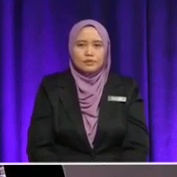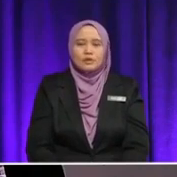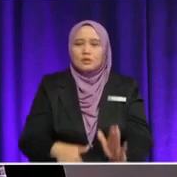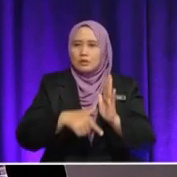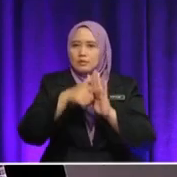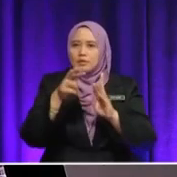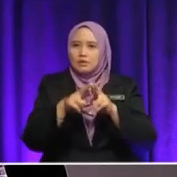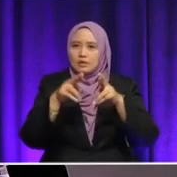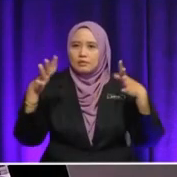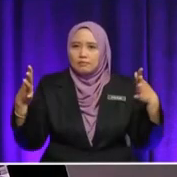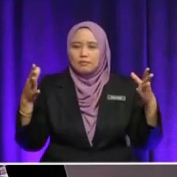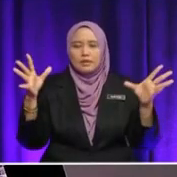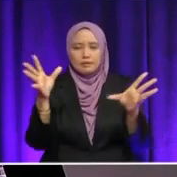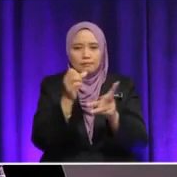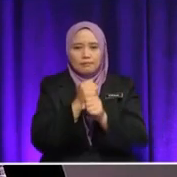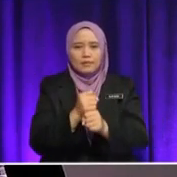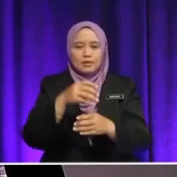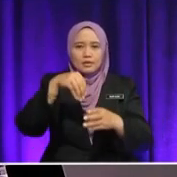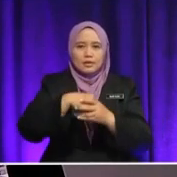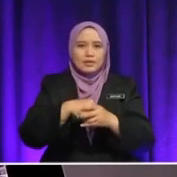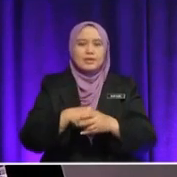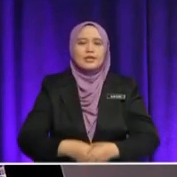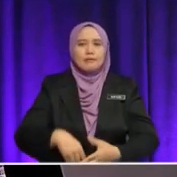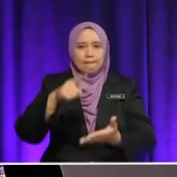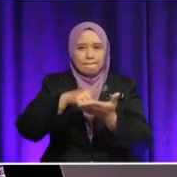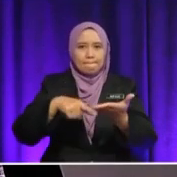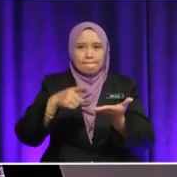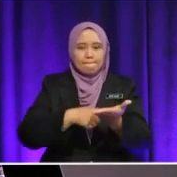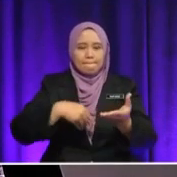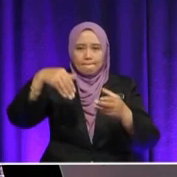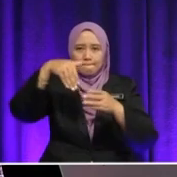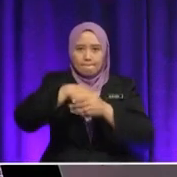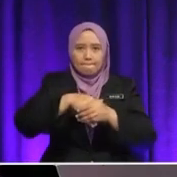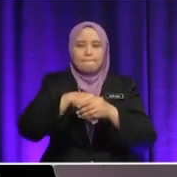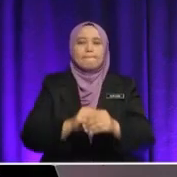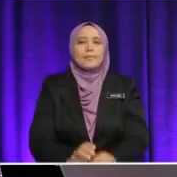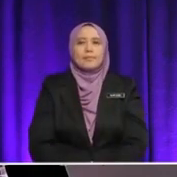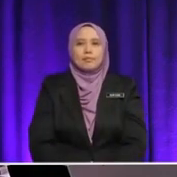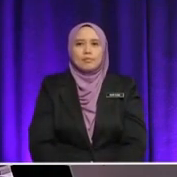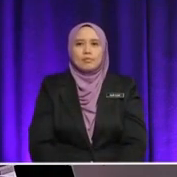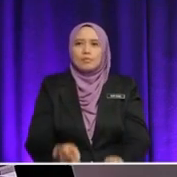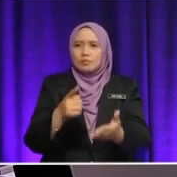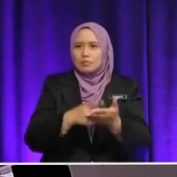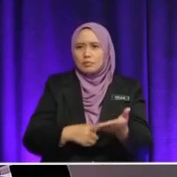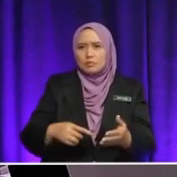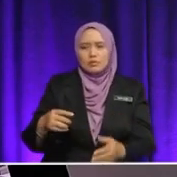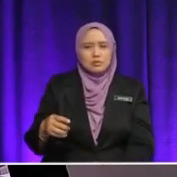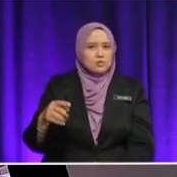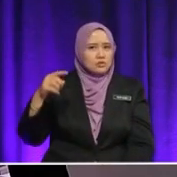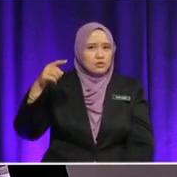baik jadi di London aku yang tungku dan rak-rakan pagi politiknya b b dengan